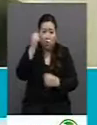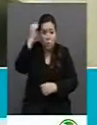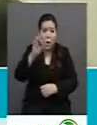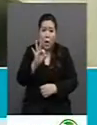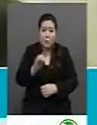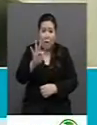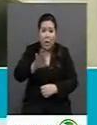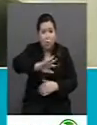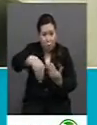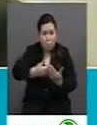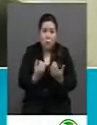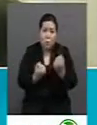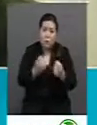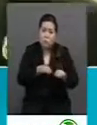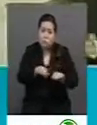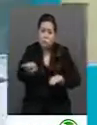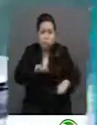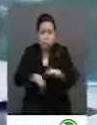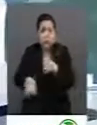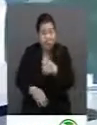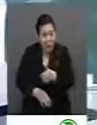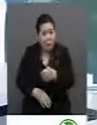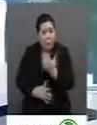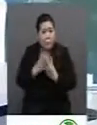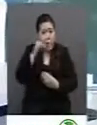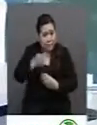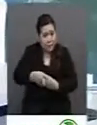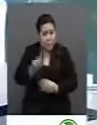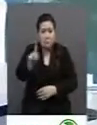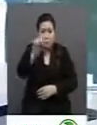ออกมาจากท่าเรือได้ภายในอาทิตย์หน้าจริงหรือเปล่าเดี๋ยวต้องติดตามประเด็นนี้กันอย่างต่อเนื่องค่ะ